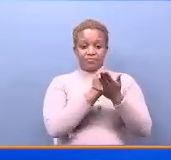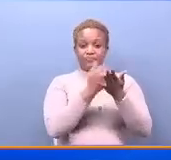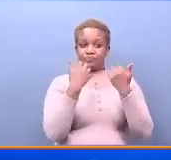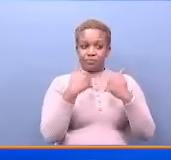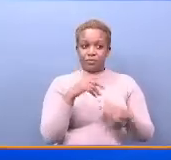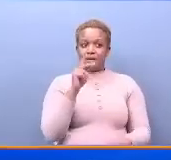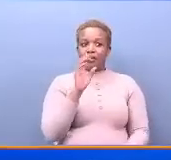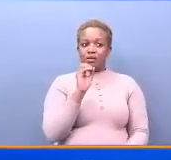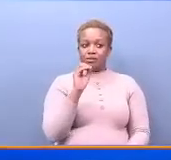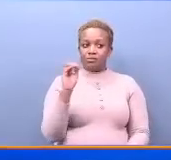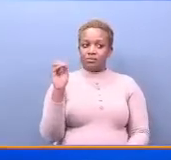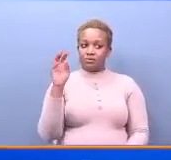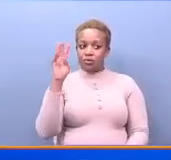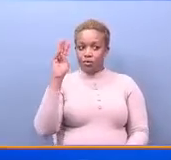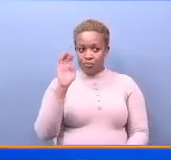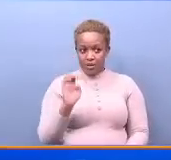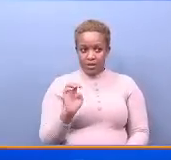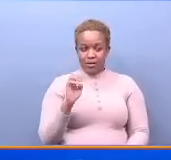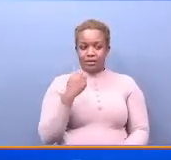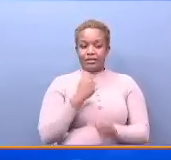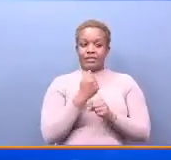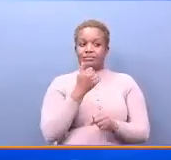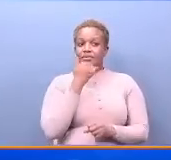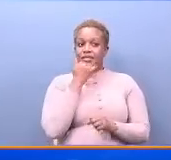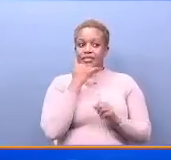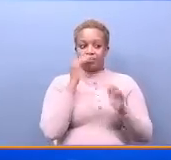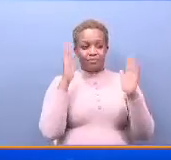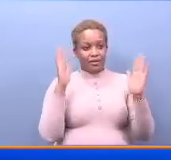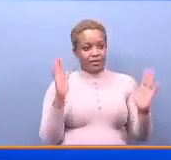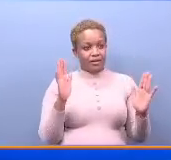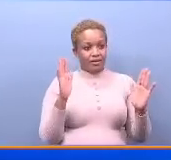Martha Koome, I mean Chief Justice, alifanya makosa makubwa sana.